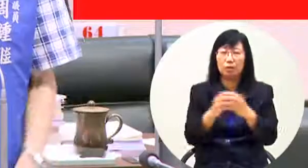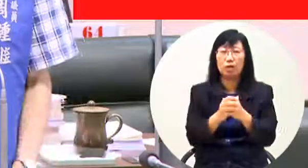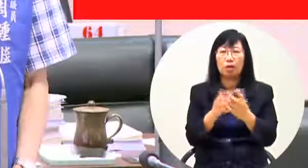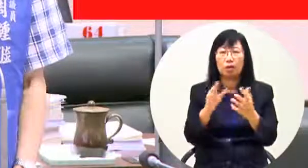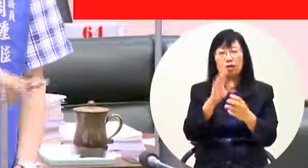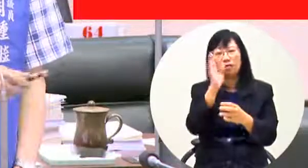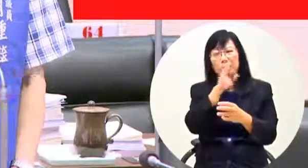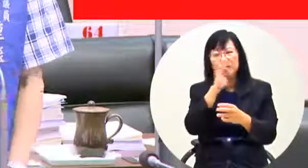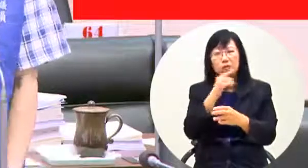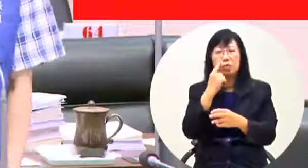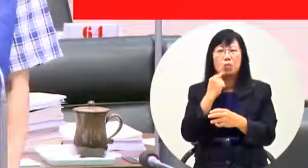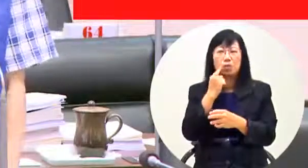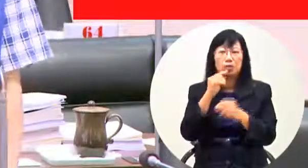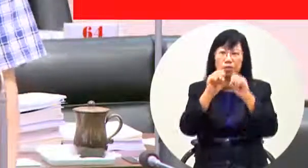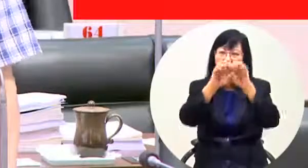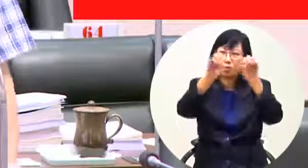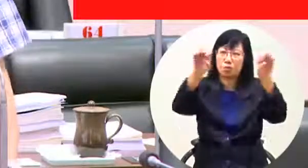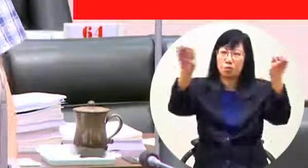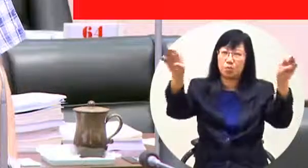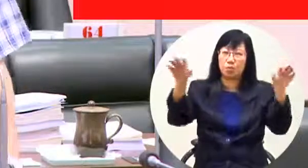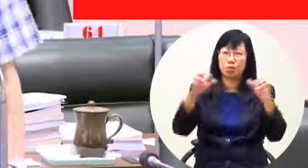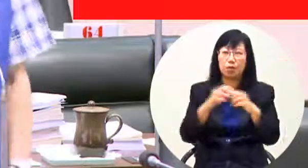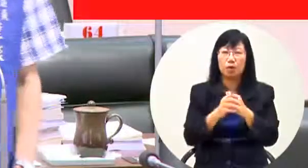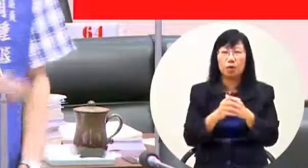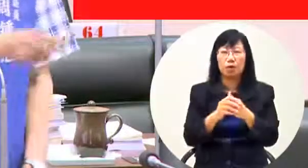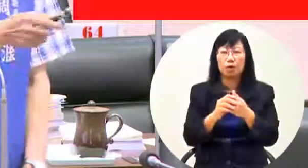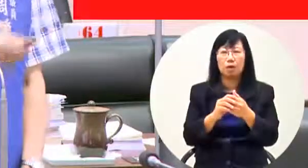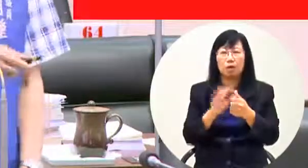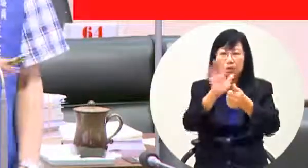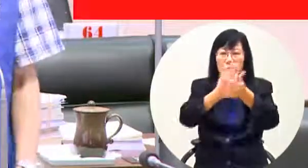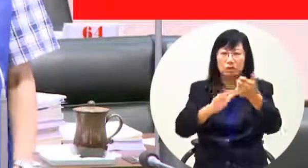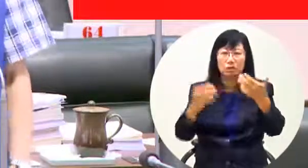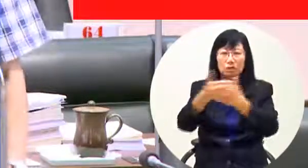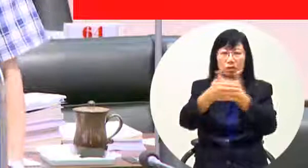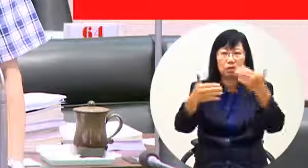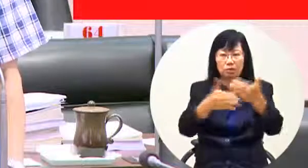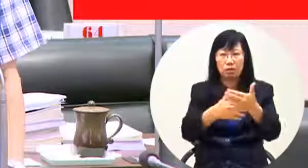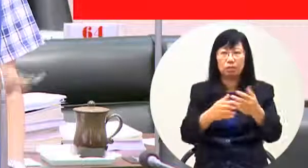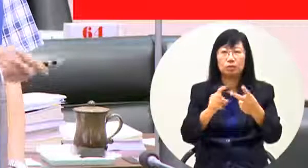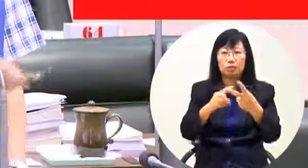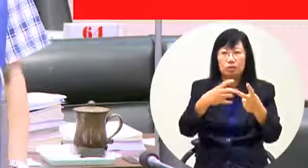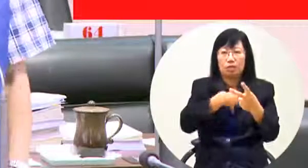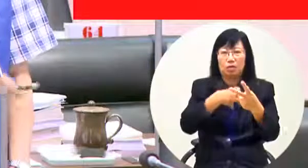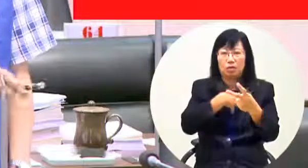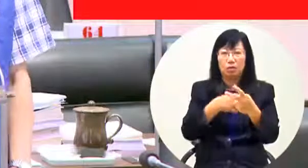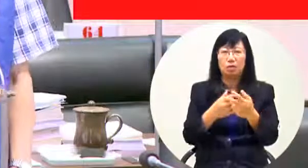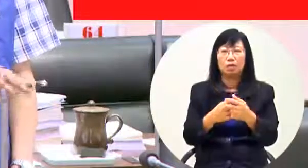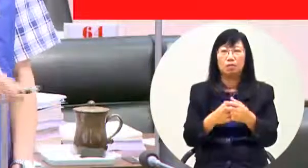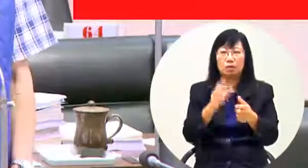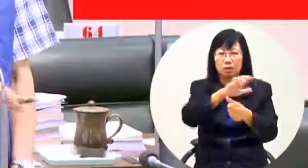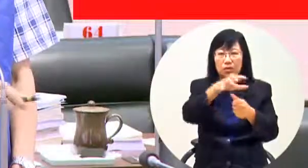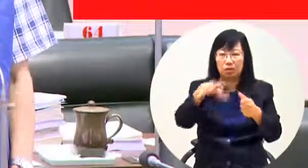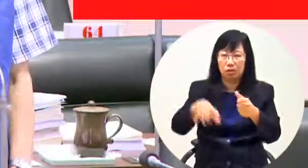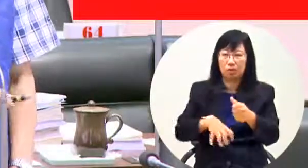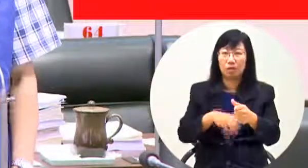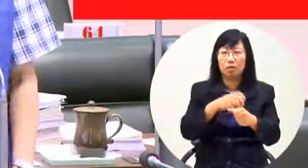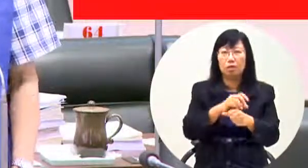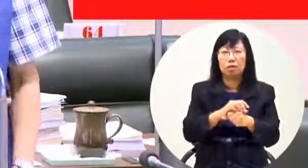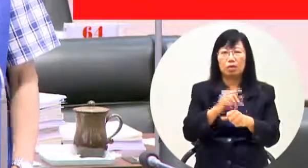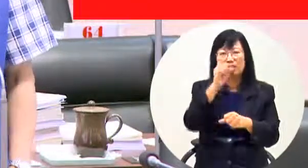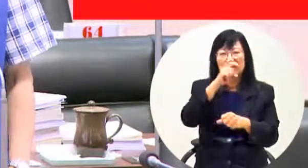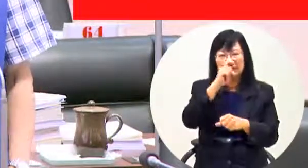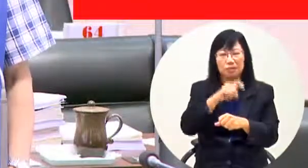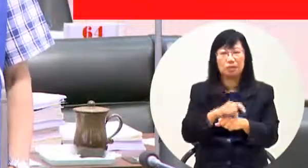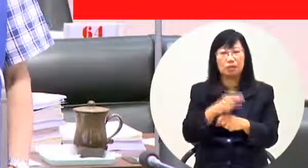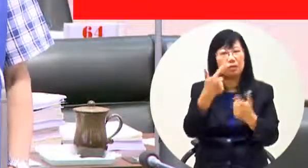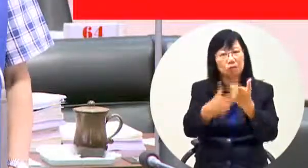堆，造成交通阻碍，甚至危险的环境脏乱的，那些都不宜的。其实那个树本身是